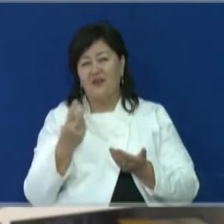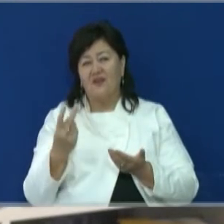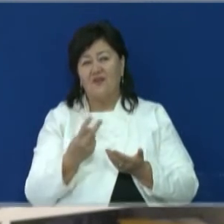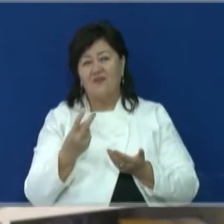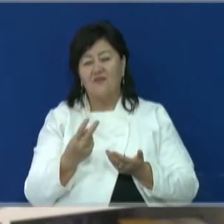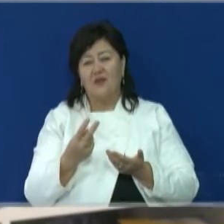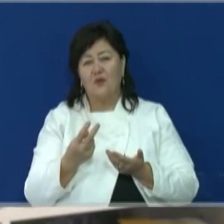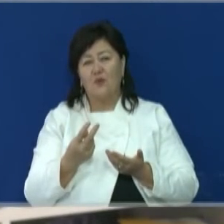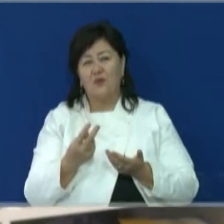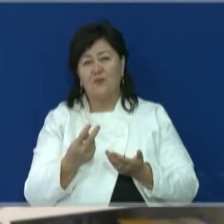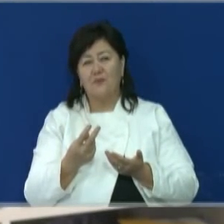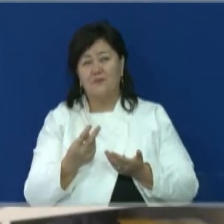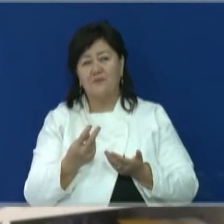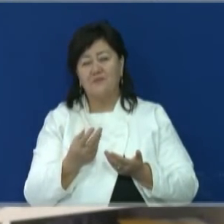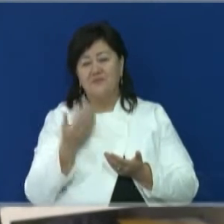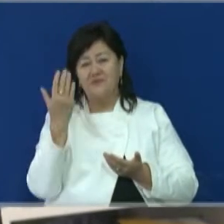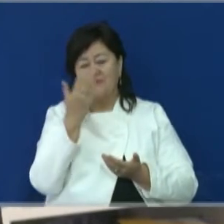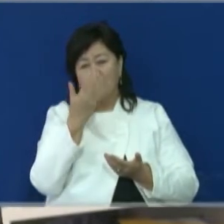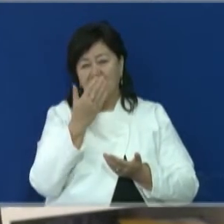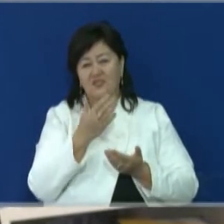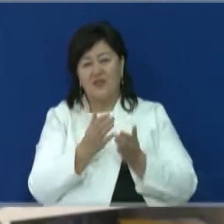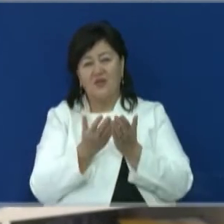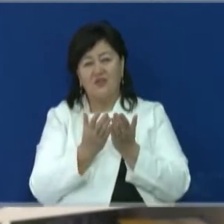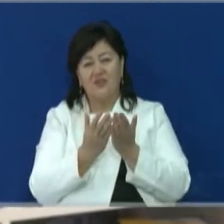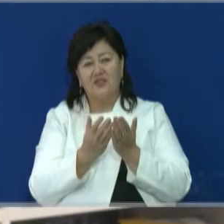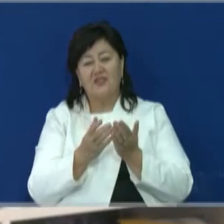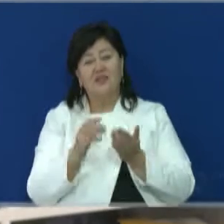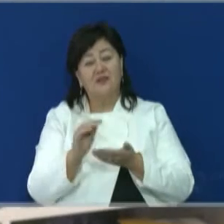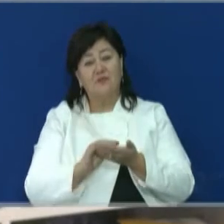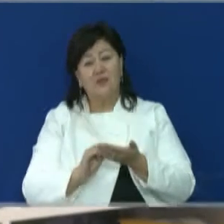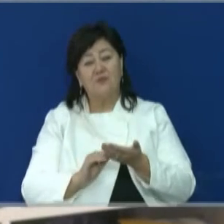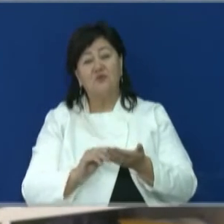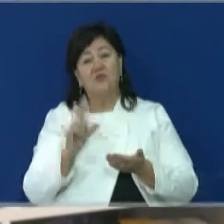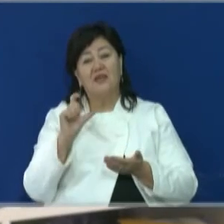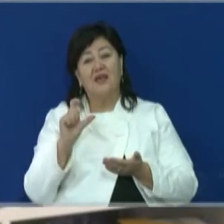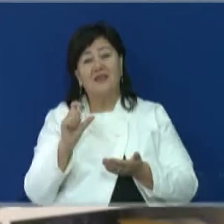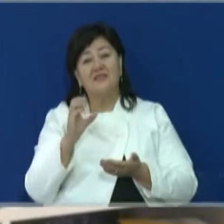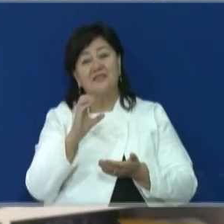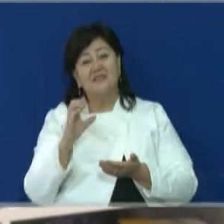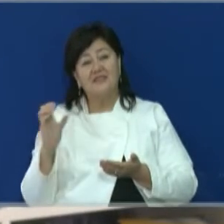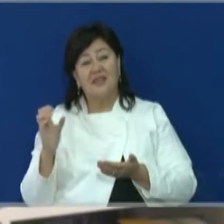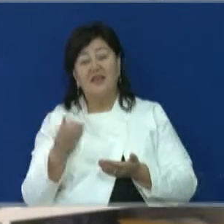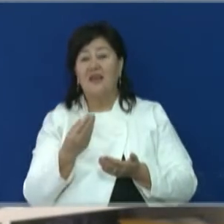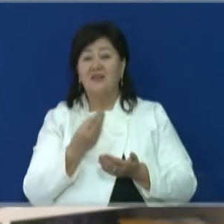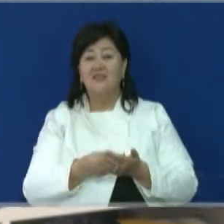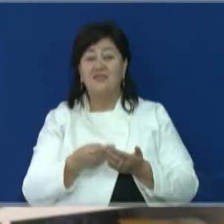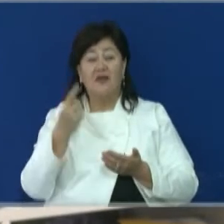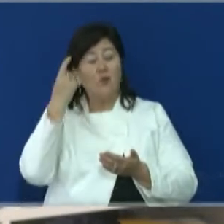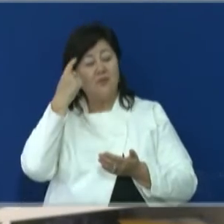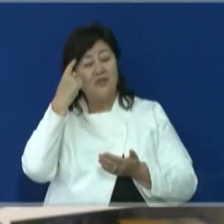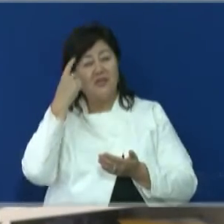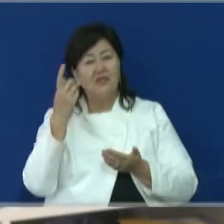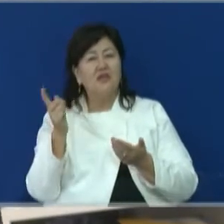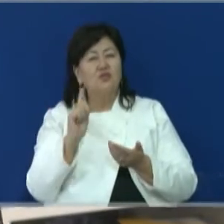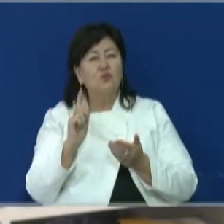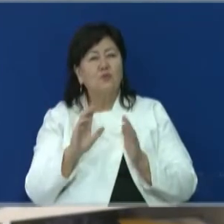екінші турында бұл балаларымыз осы оқыған кітаптары бойынша эссе жазатын болады. Эсседе өздерінің пікірлерін, ойларын